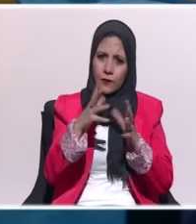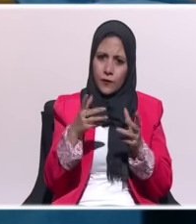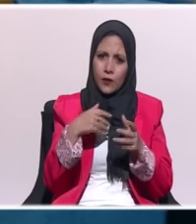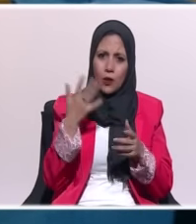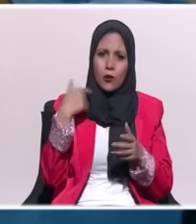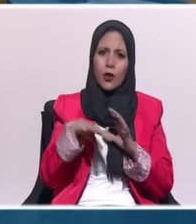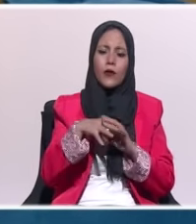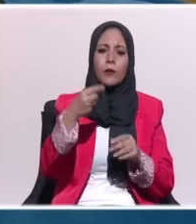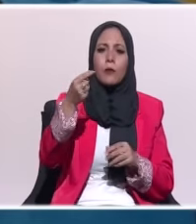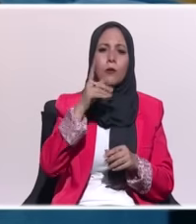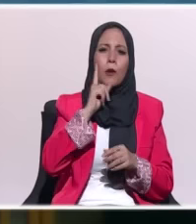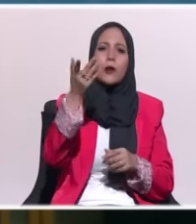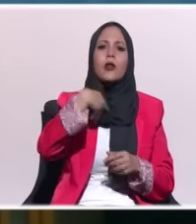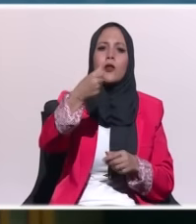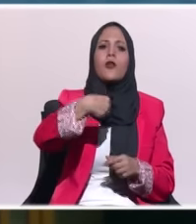فلوس جايه لوالدتي،